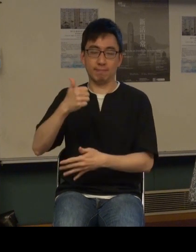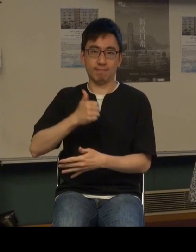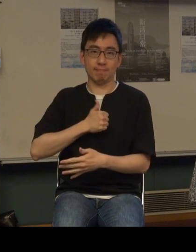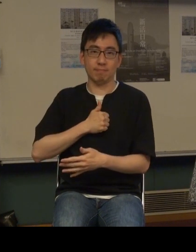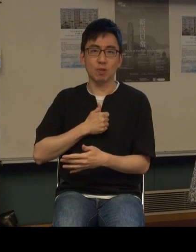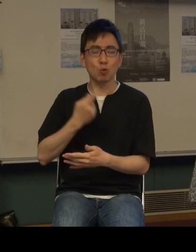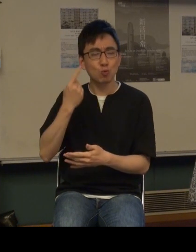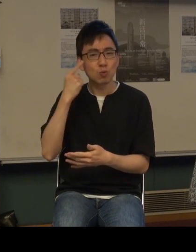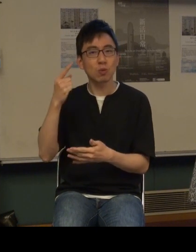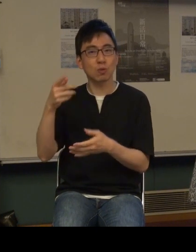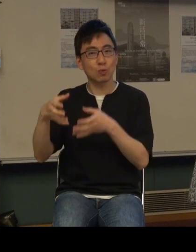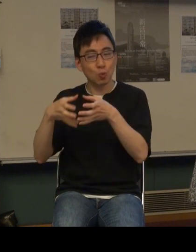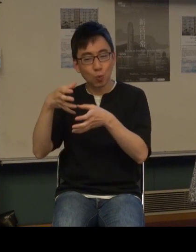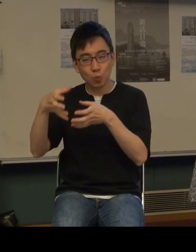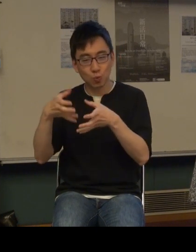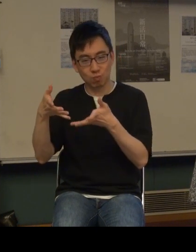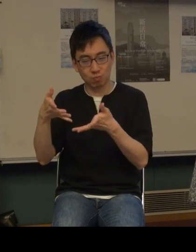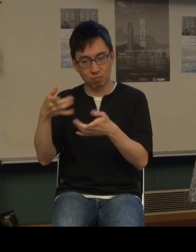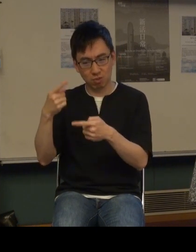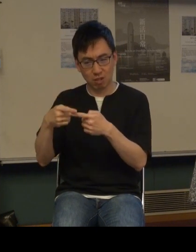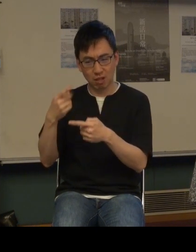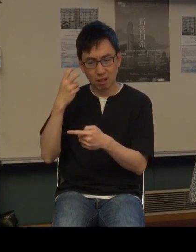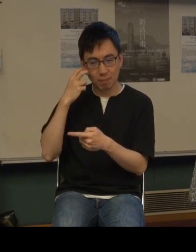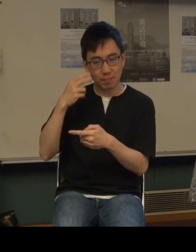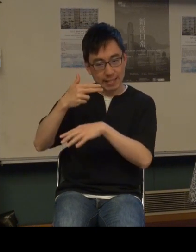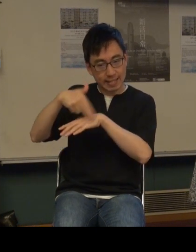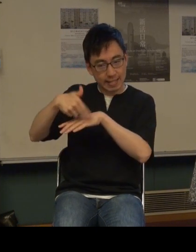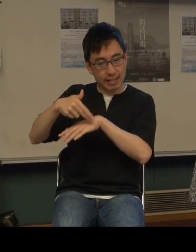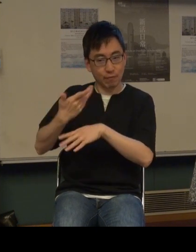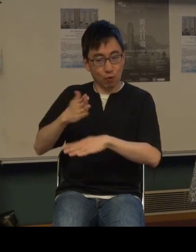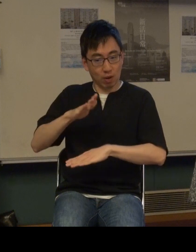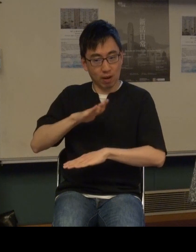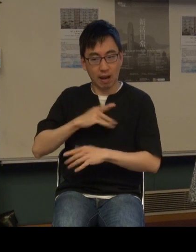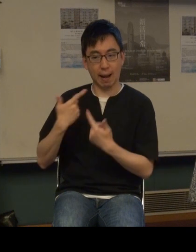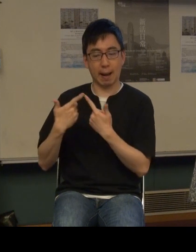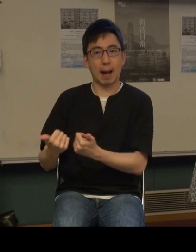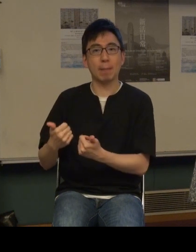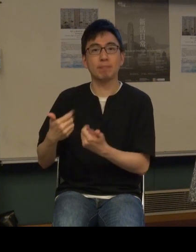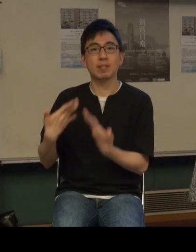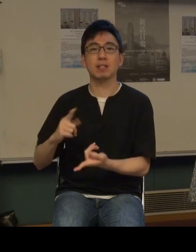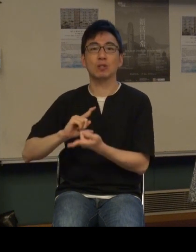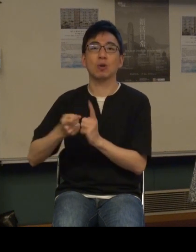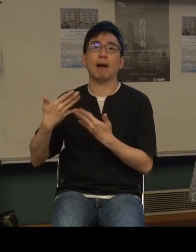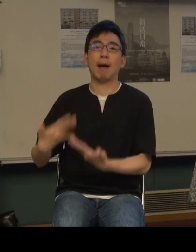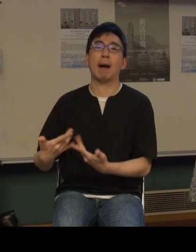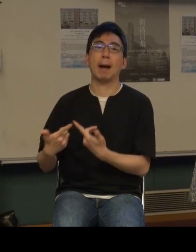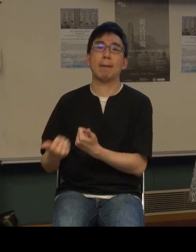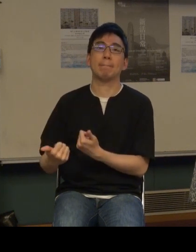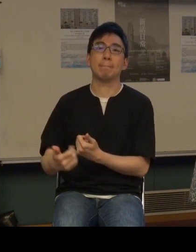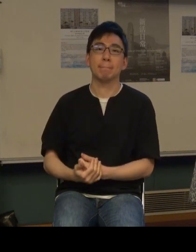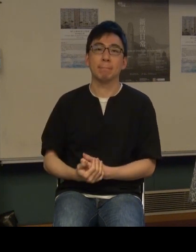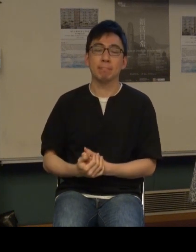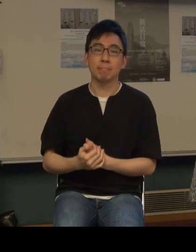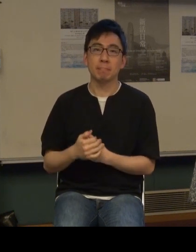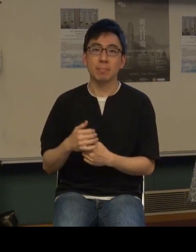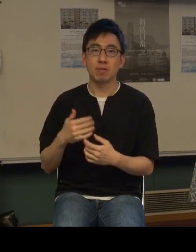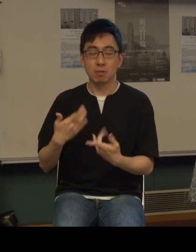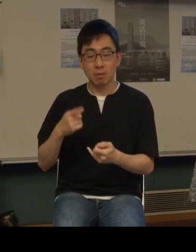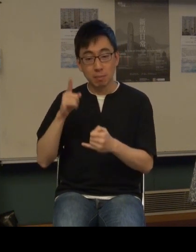論一種嘅建築嘅風格咧，係適合佢哋呢個摩登嘅時代。咁佢哋聚埋一齊